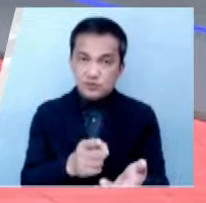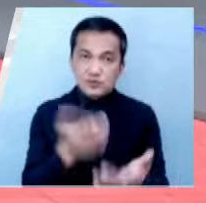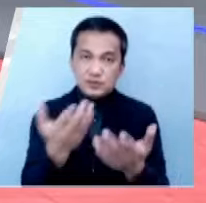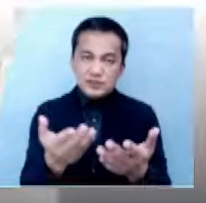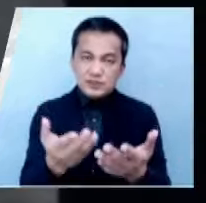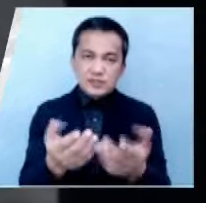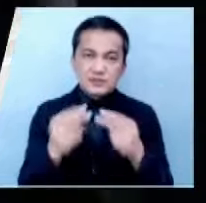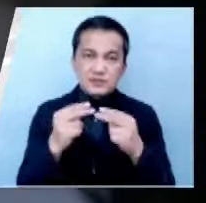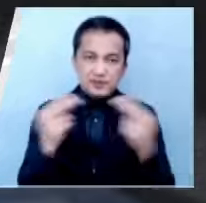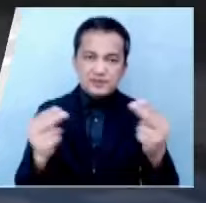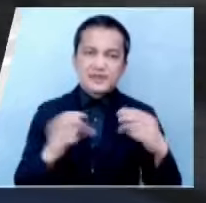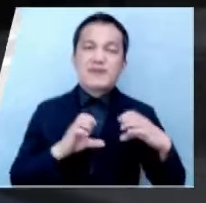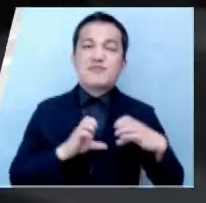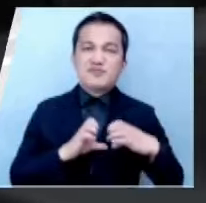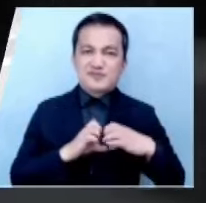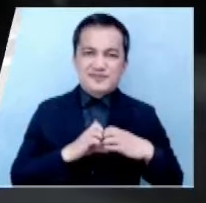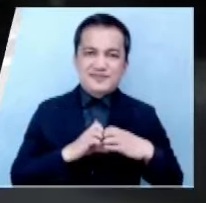kapuso.